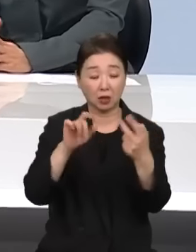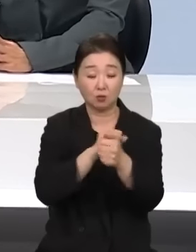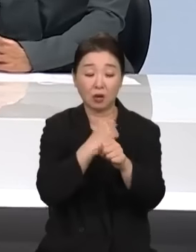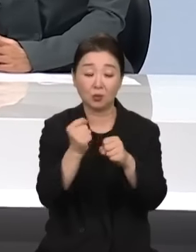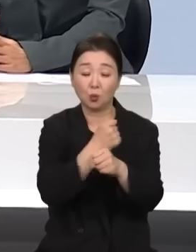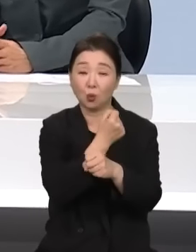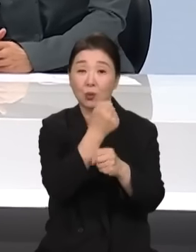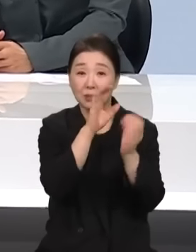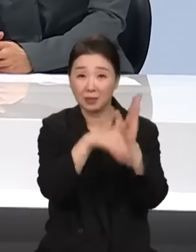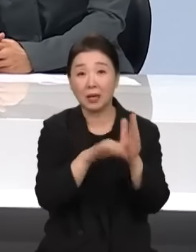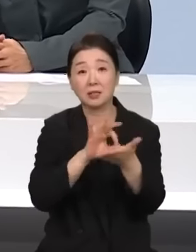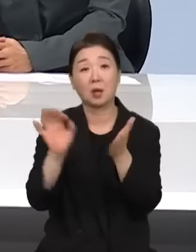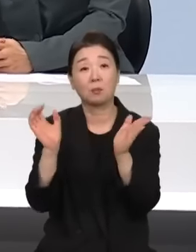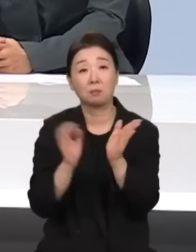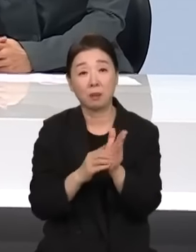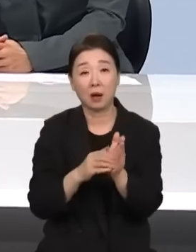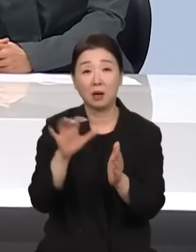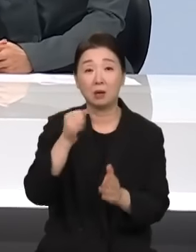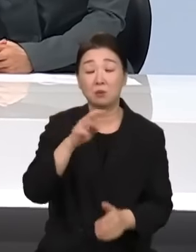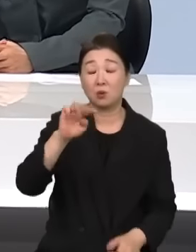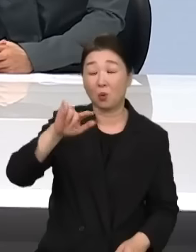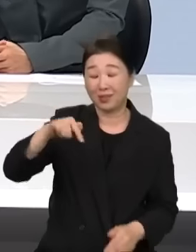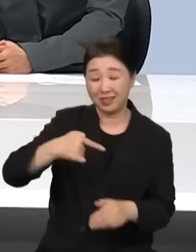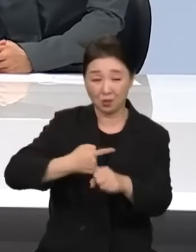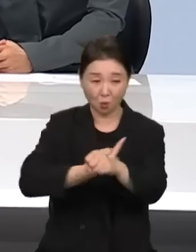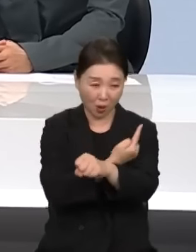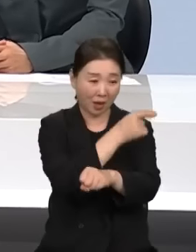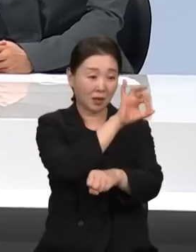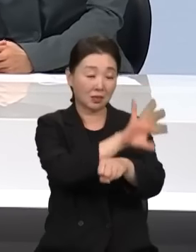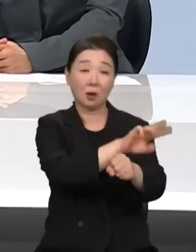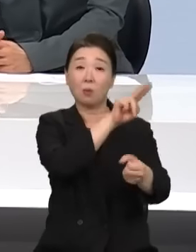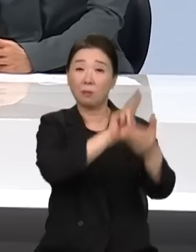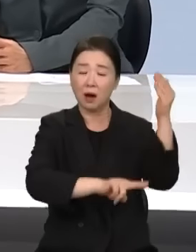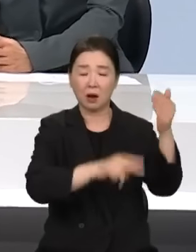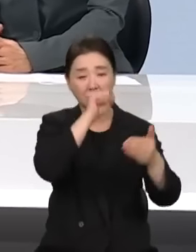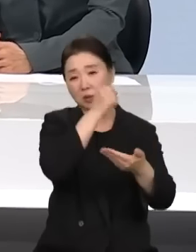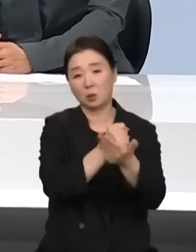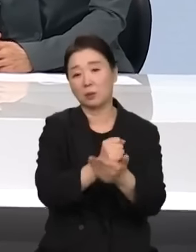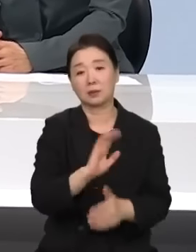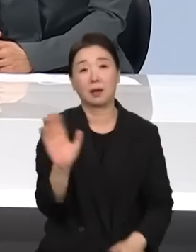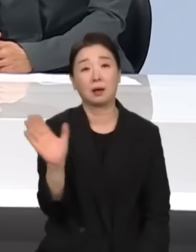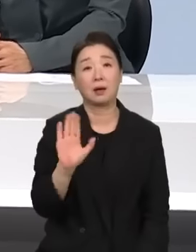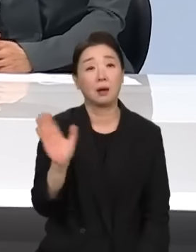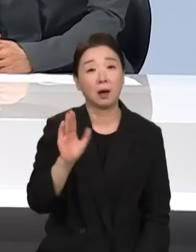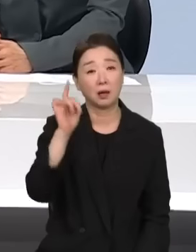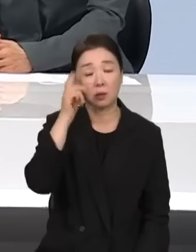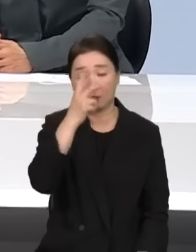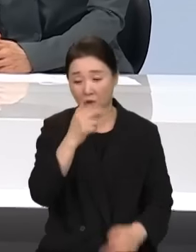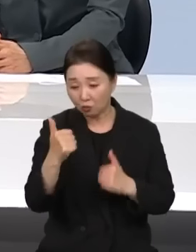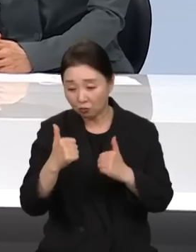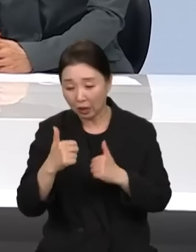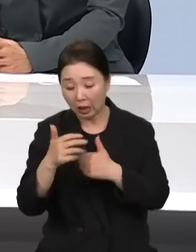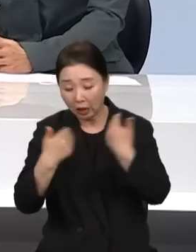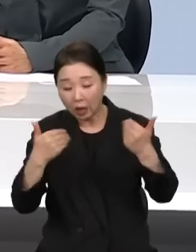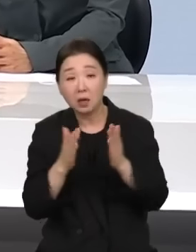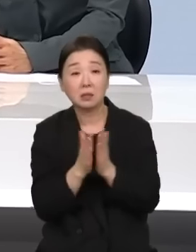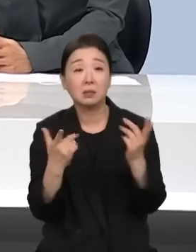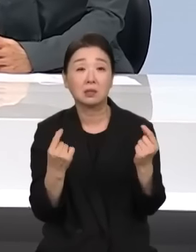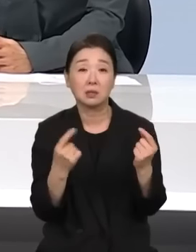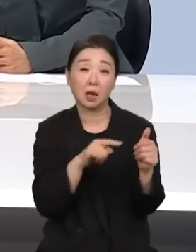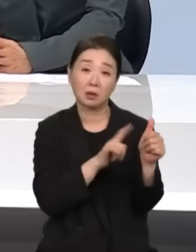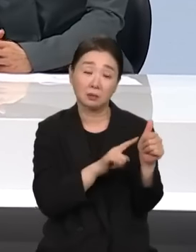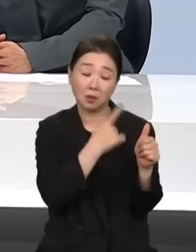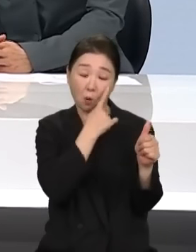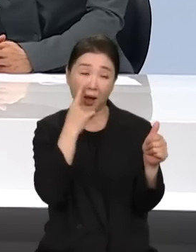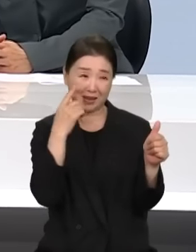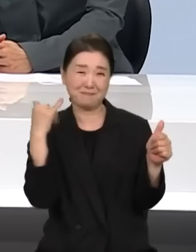또이 블록들 정상적이지 않다는게 법원의 판단입니다 특히 검찰 수 수사가 시작되자이 부분을 이씨에게